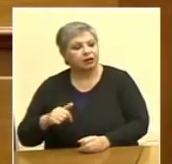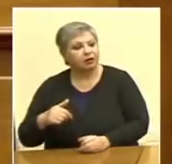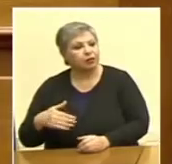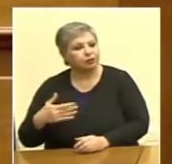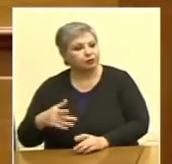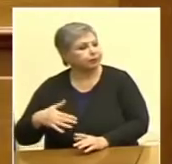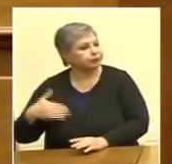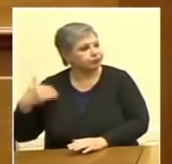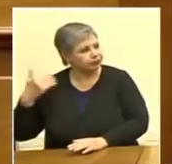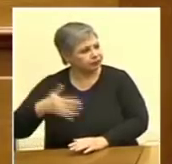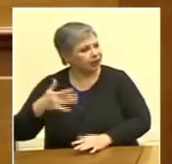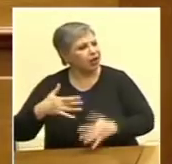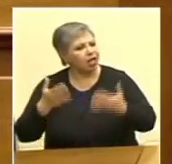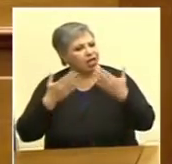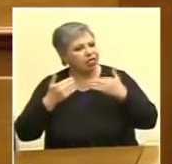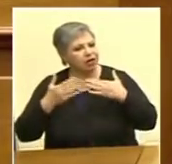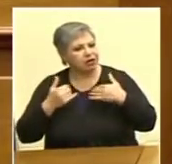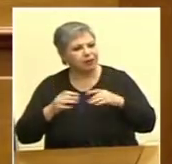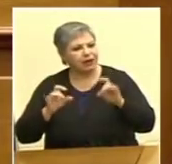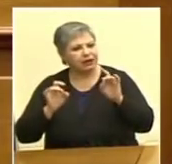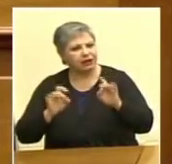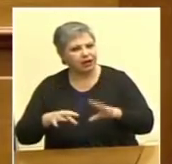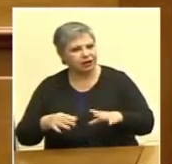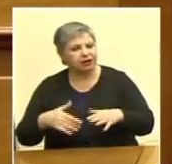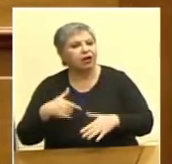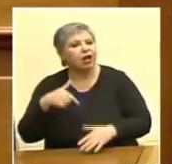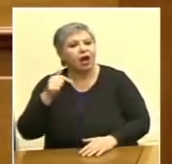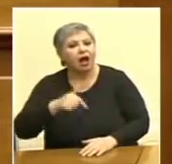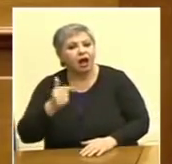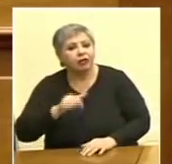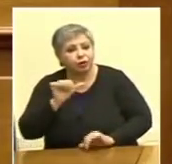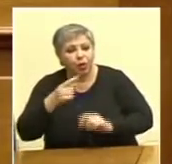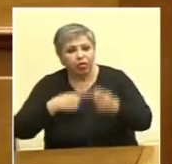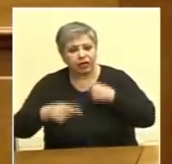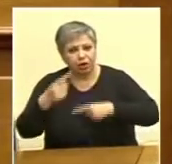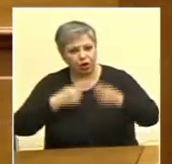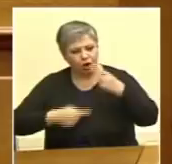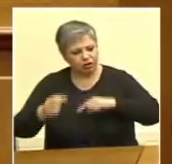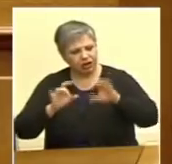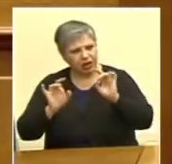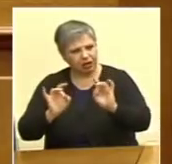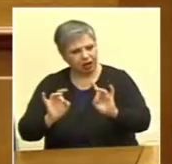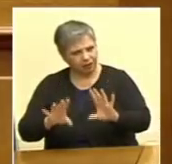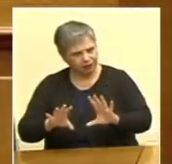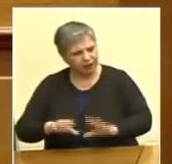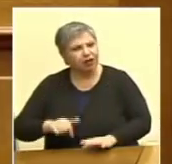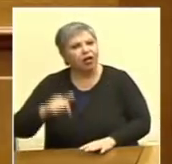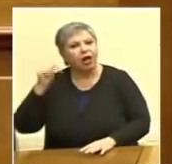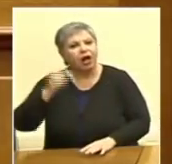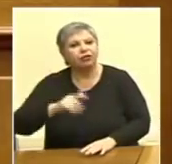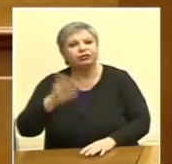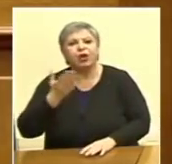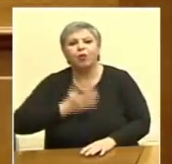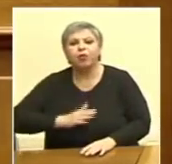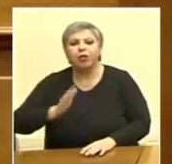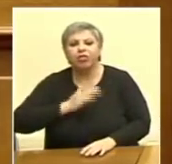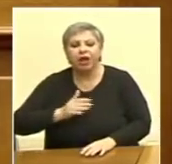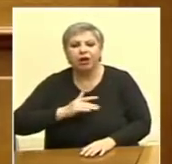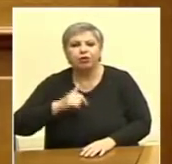ίμιση τις εισφορές των νέων εργαζομένων. Κανένα άλοθη για όσους θέλουν να διατηρήσουν ένα βαθιά